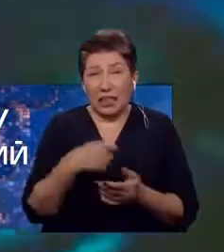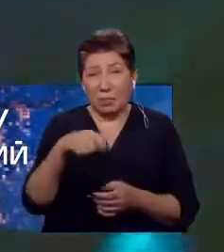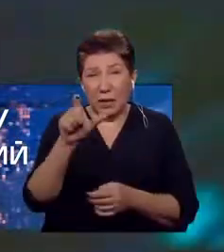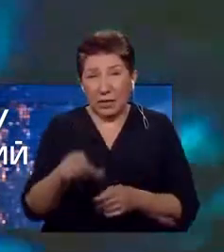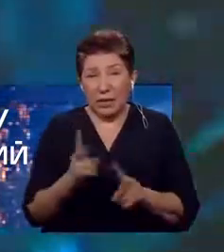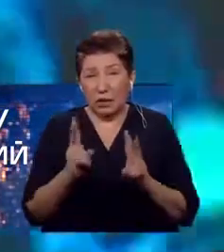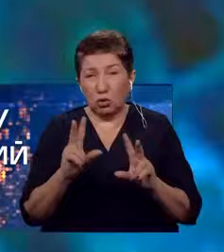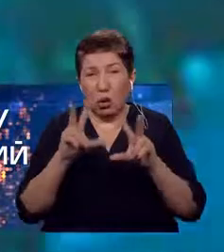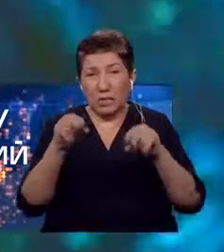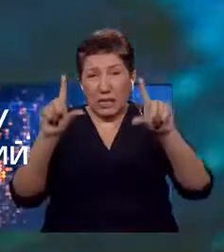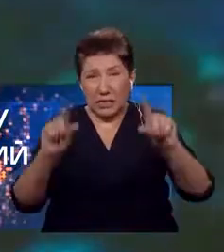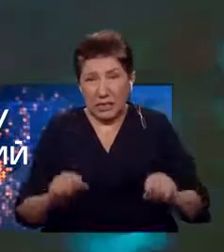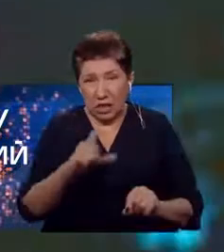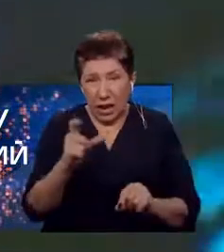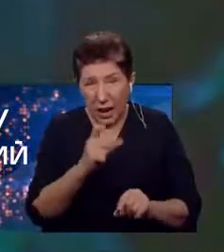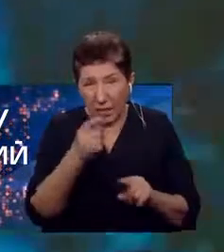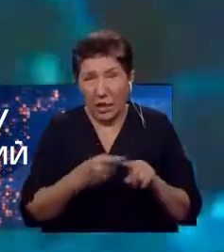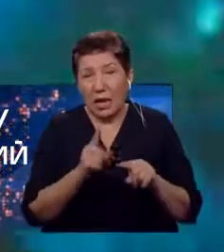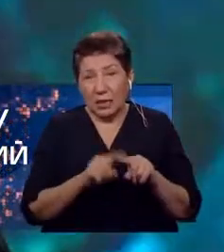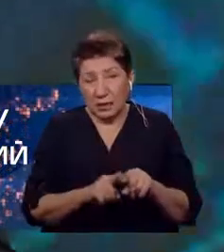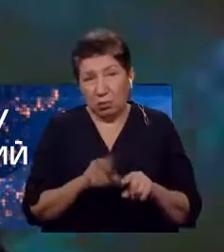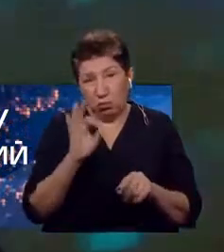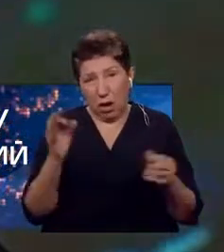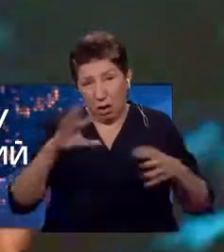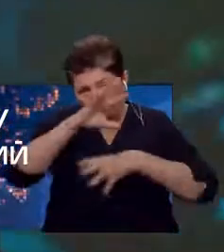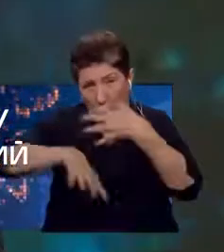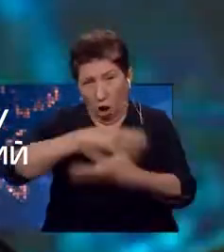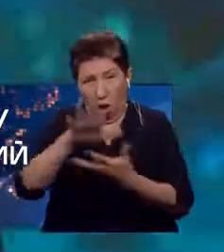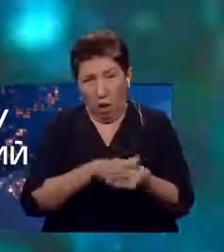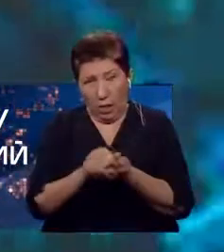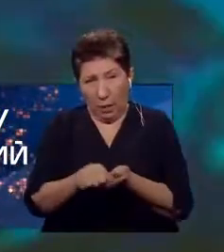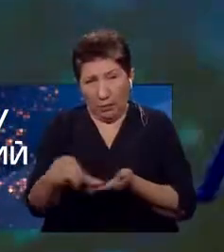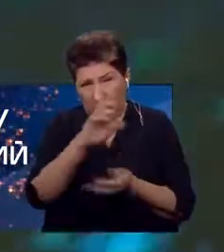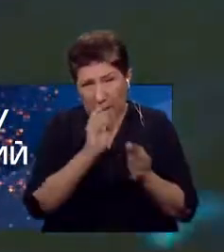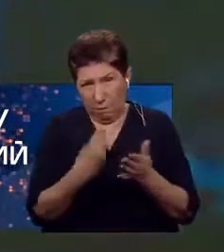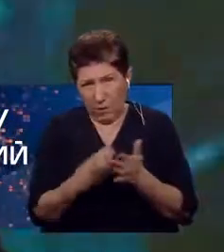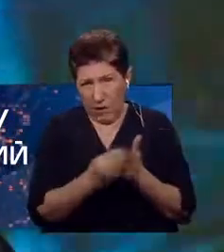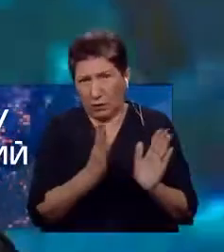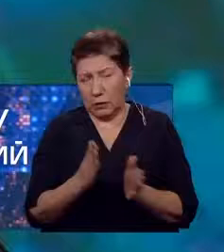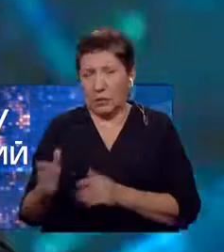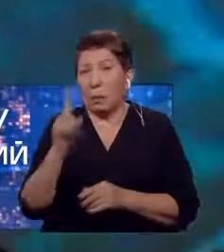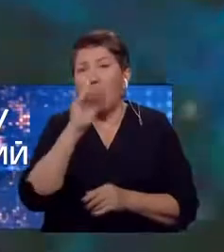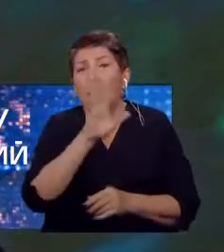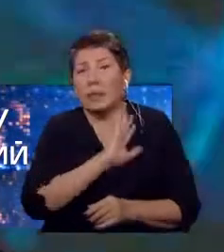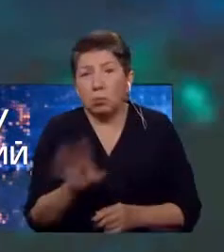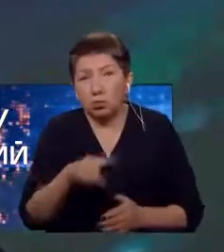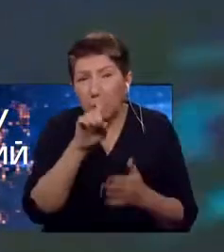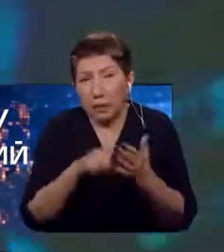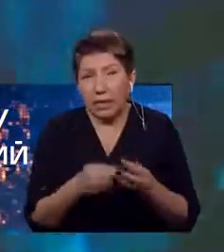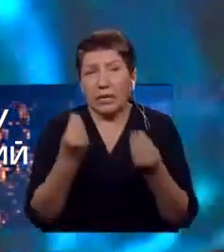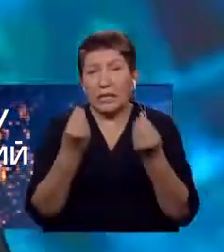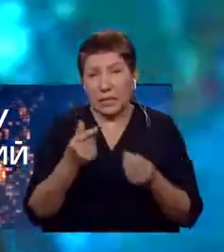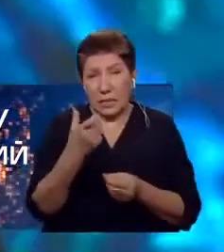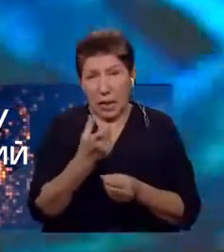зниження цін на газ, він розуміє, що це закінчиться просто колапсом всієї фінансової системи. І тоді вже не буде стояти питання ціни на